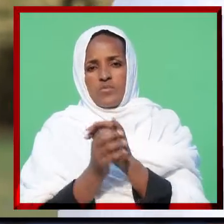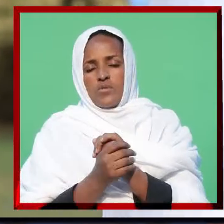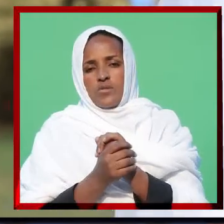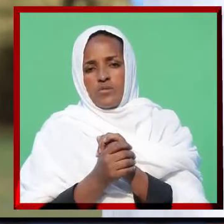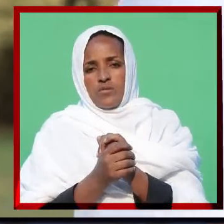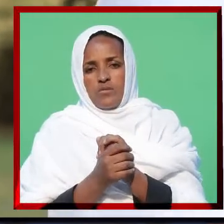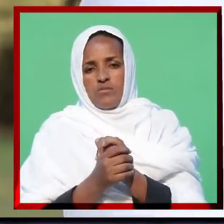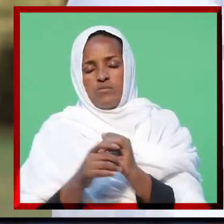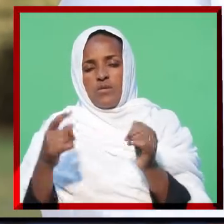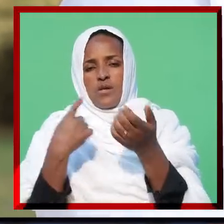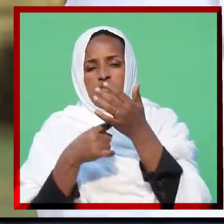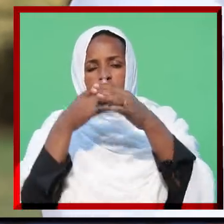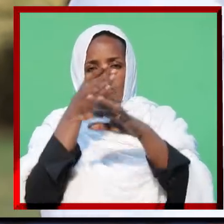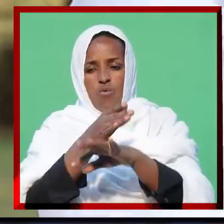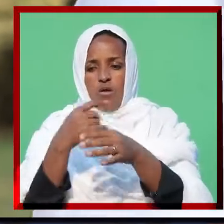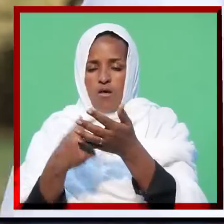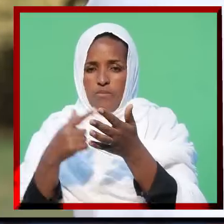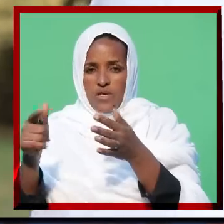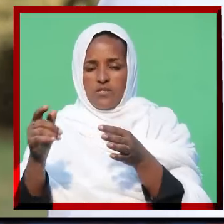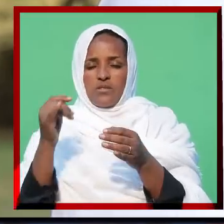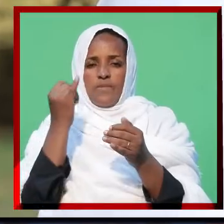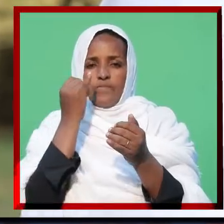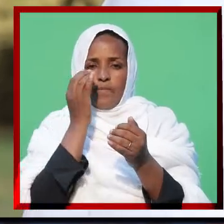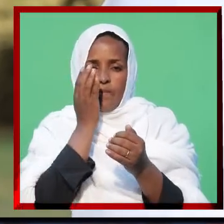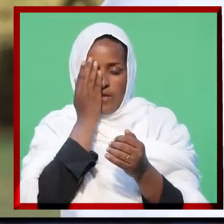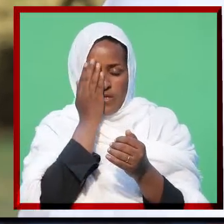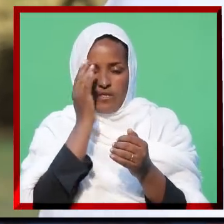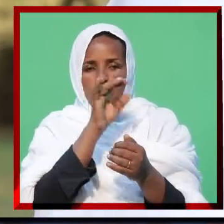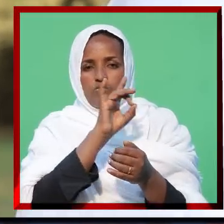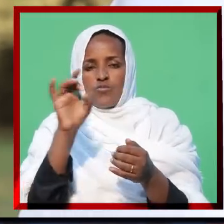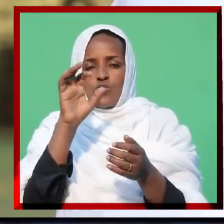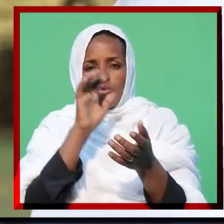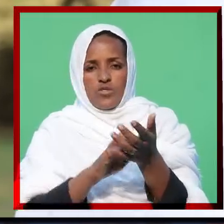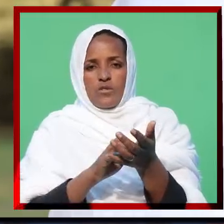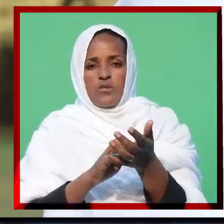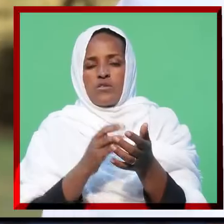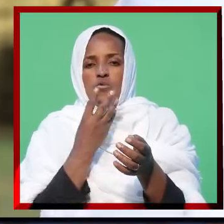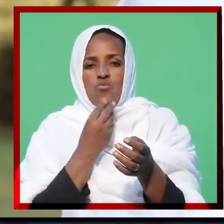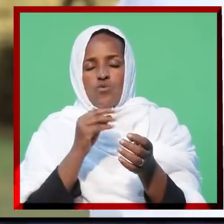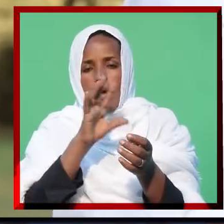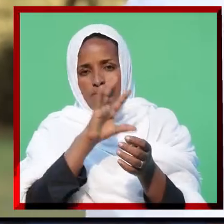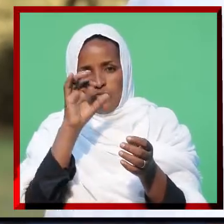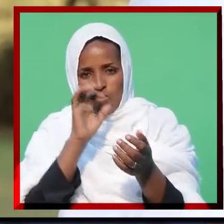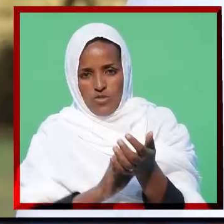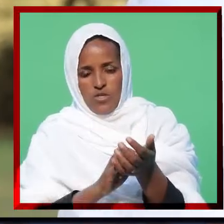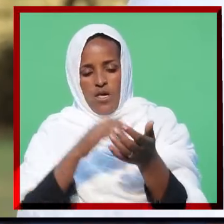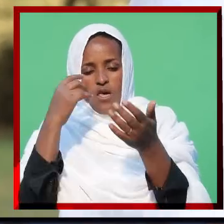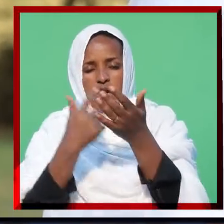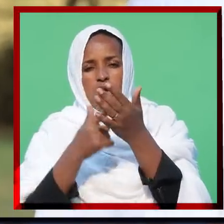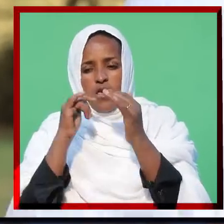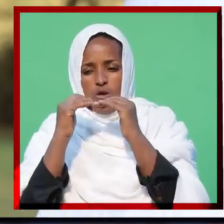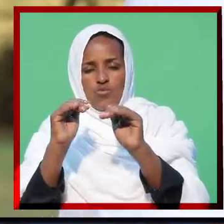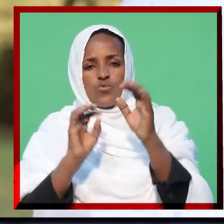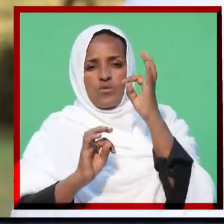ነው ታዲያ በዚህ የእስራኤል 800 ሺህ ሲሆን የይሁዳ 500 ሺህ ነው ይሄንኑ